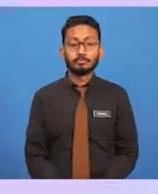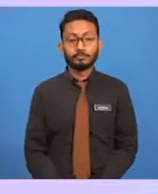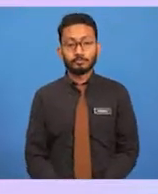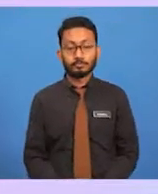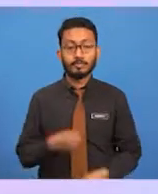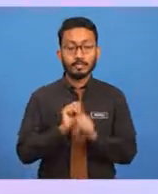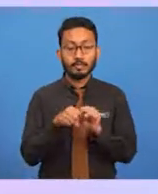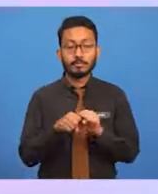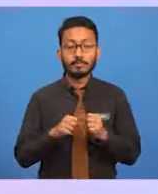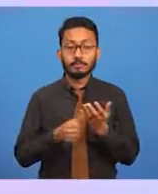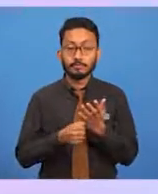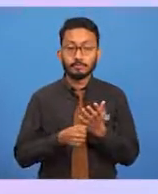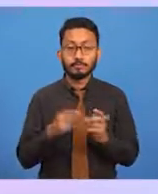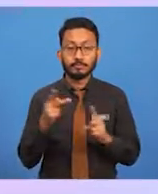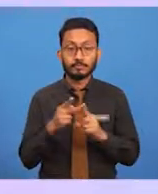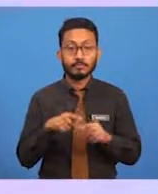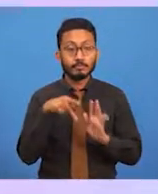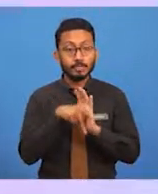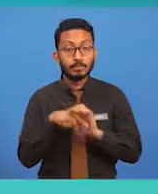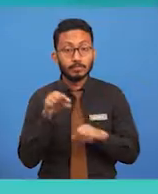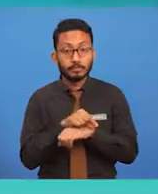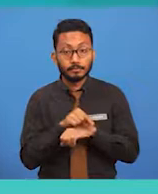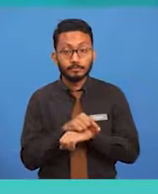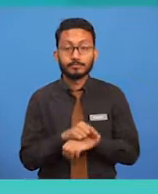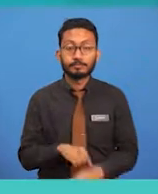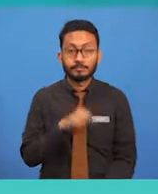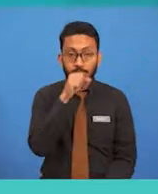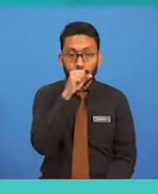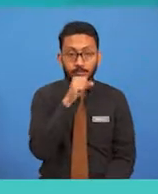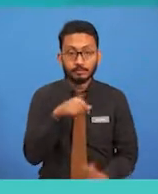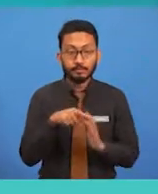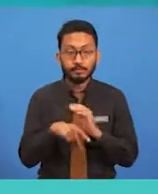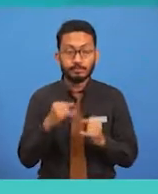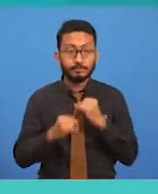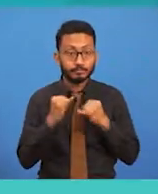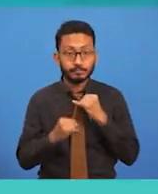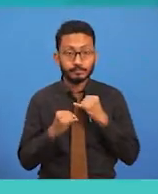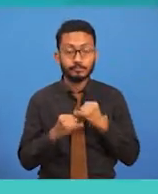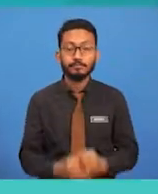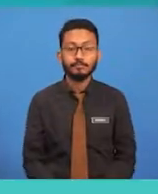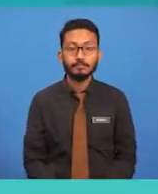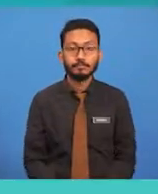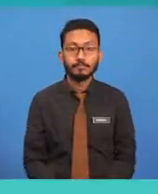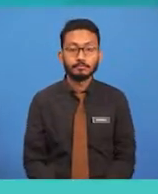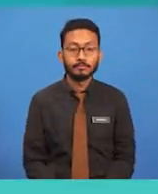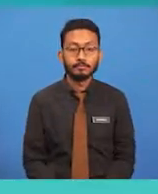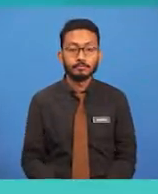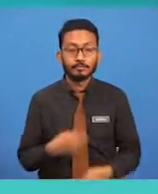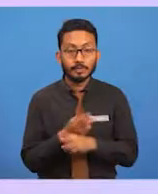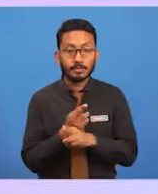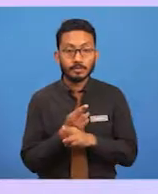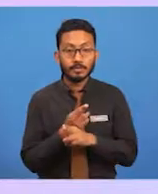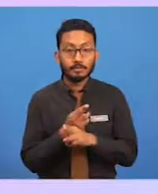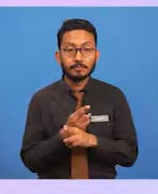supaya berkesan kepada pengguna. Ciri yang terakhir pula, ciri yang ketiga, rekaan